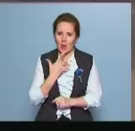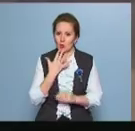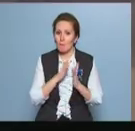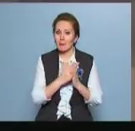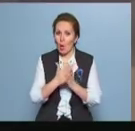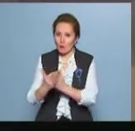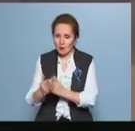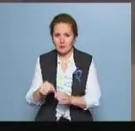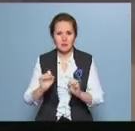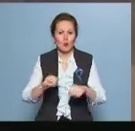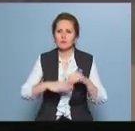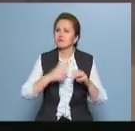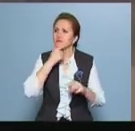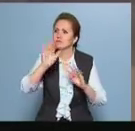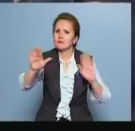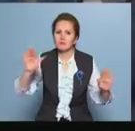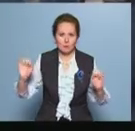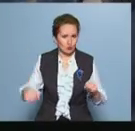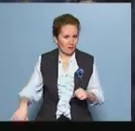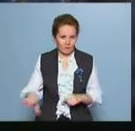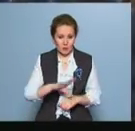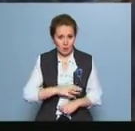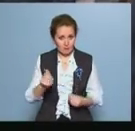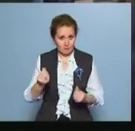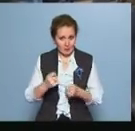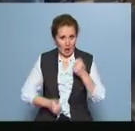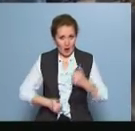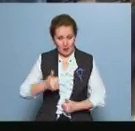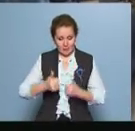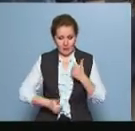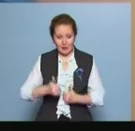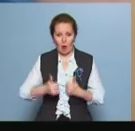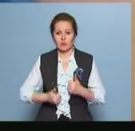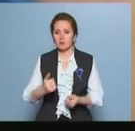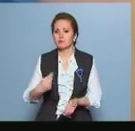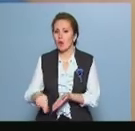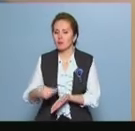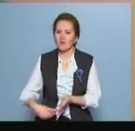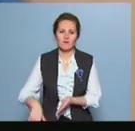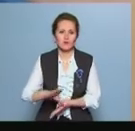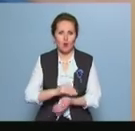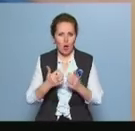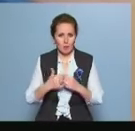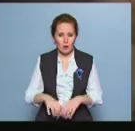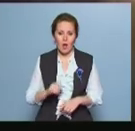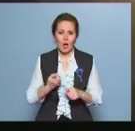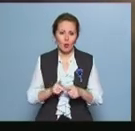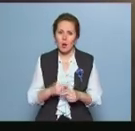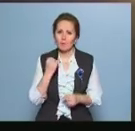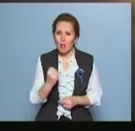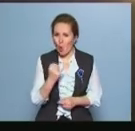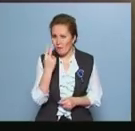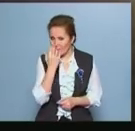Здесь можно трогать все. Библиотека на грант института имени Гёте приобрела так необходимое здесь оборудование для детей, которые плохо видят или не видят